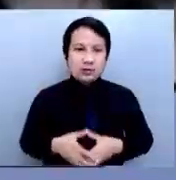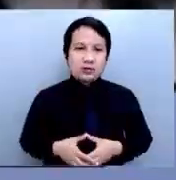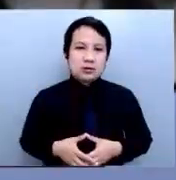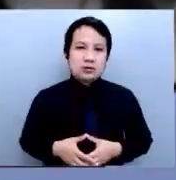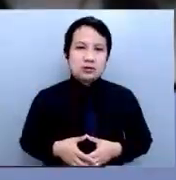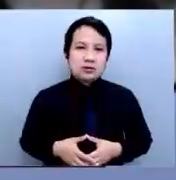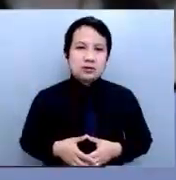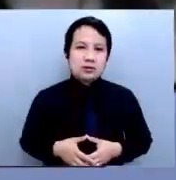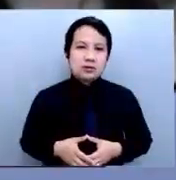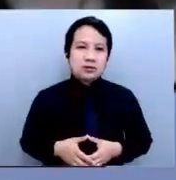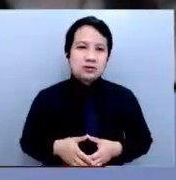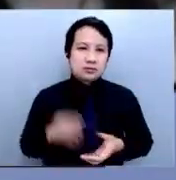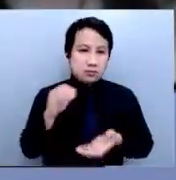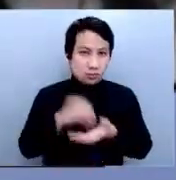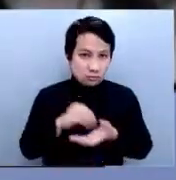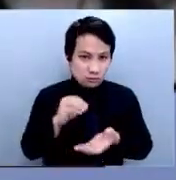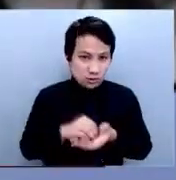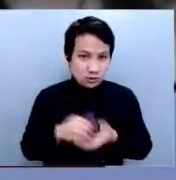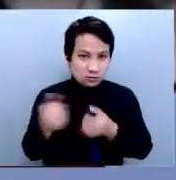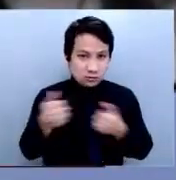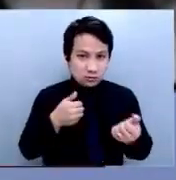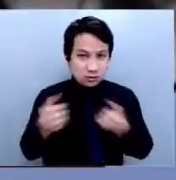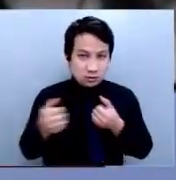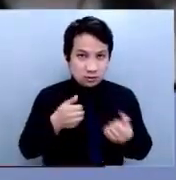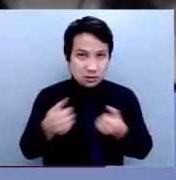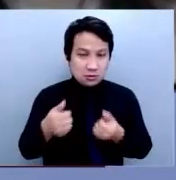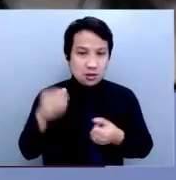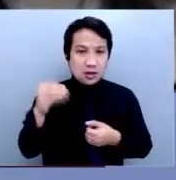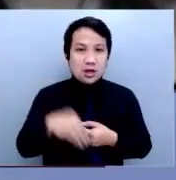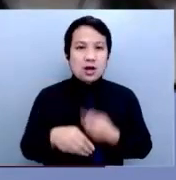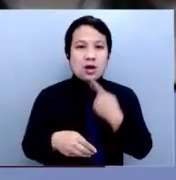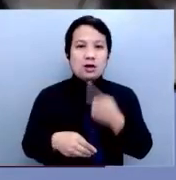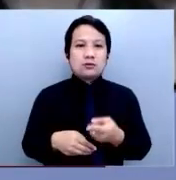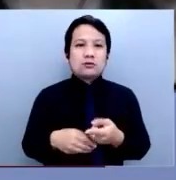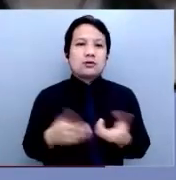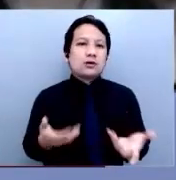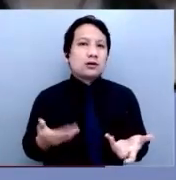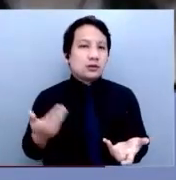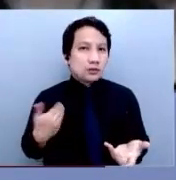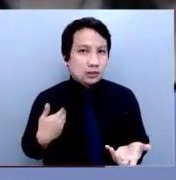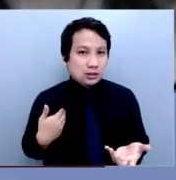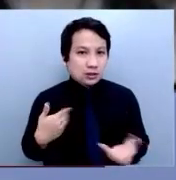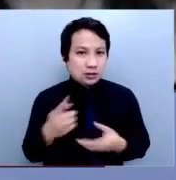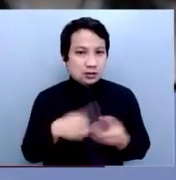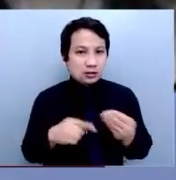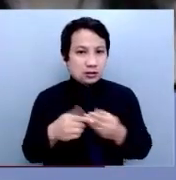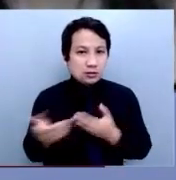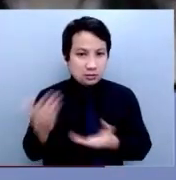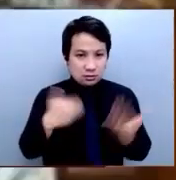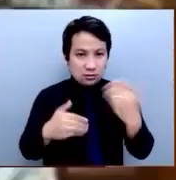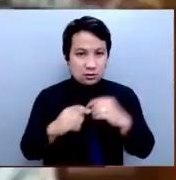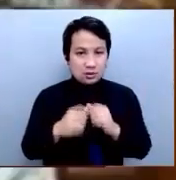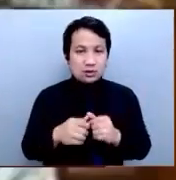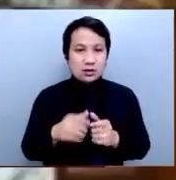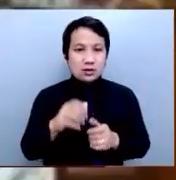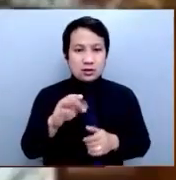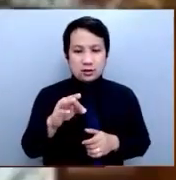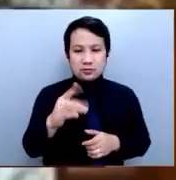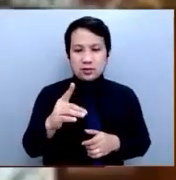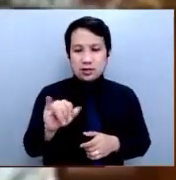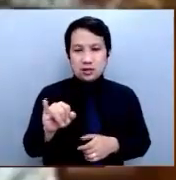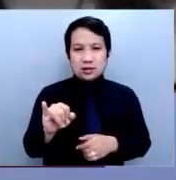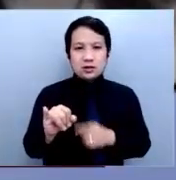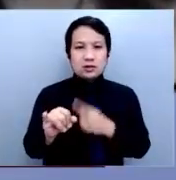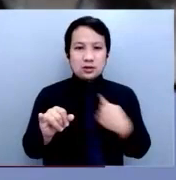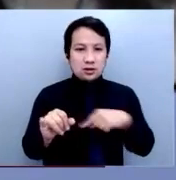ballooning, competitiveness is slipping, and we're not being able to attract FDI as much as our